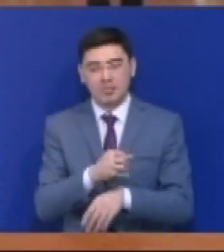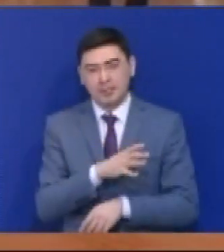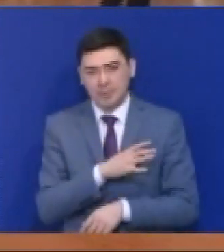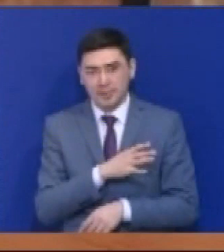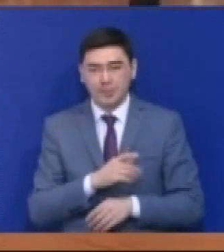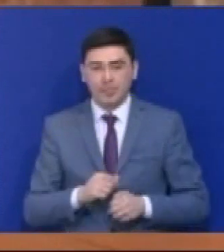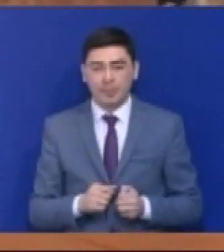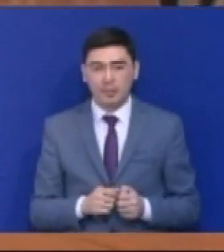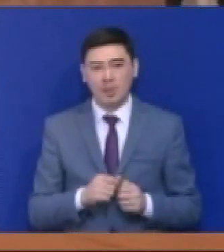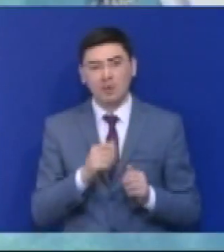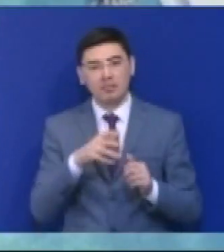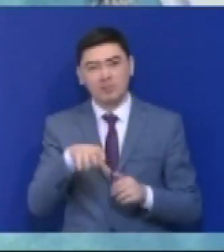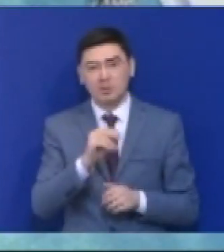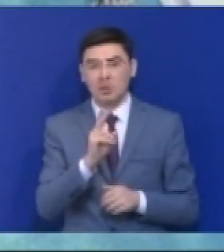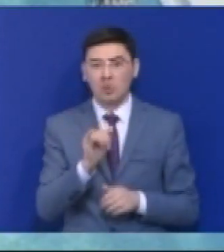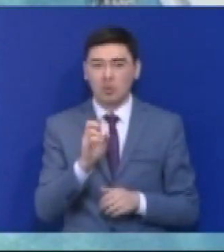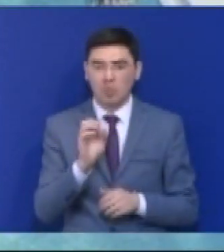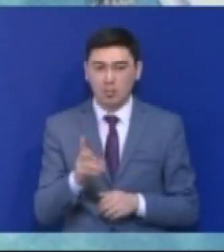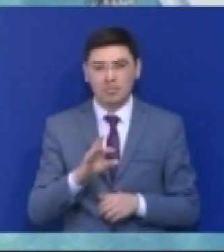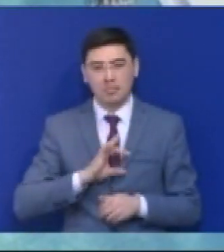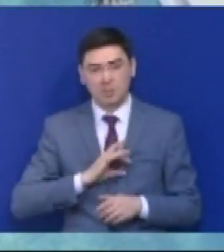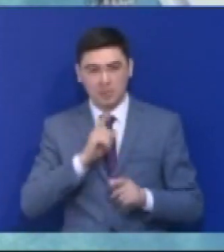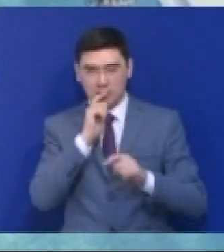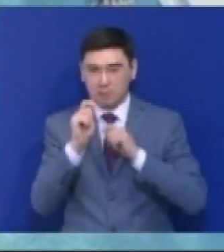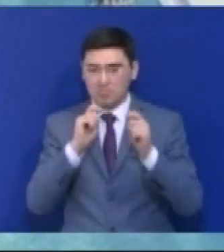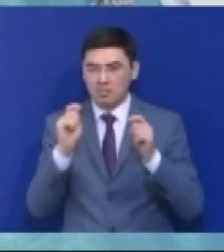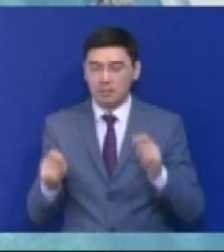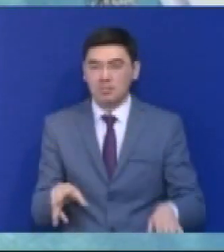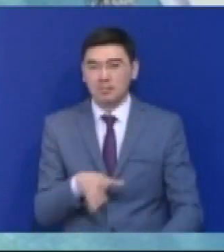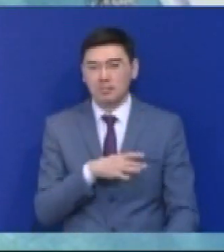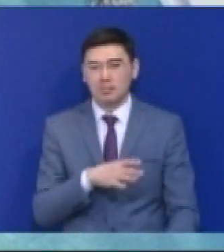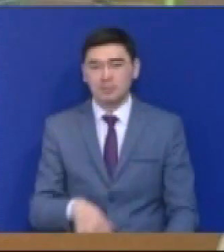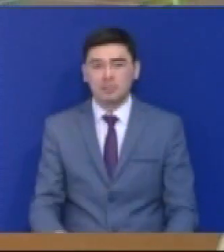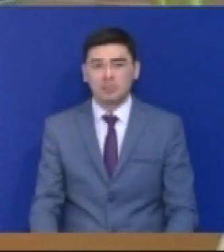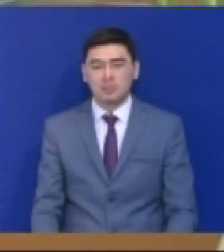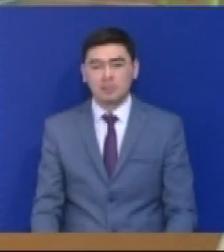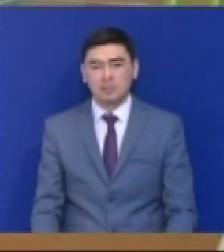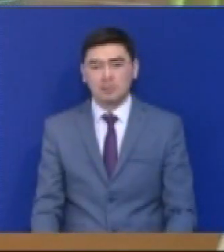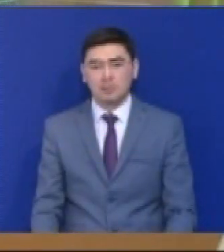были награждены кубками, медалями и грамотами. Бахытгуль Казез, Аслан Ертыспаев, Ильяс Сабит, телеканал «Семей».